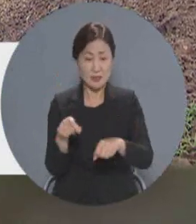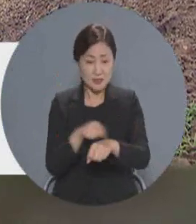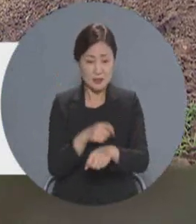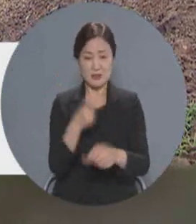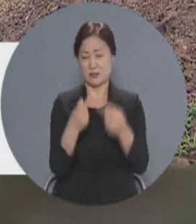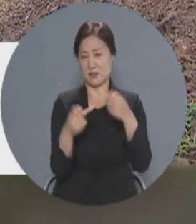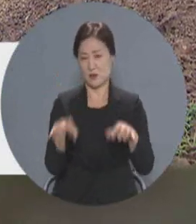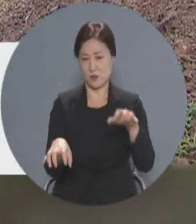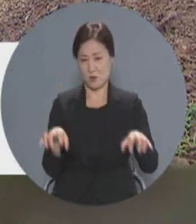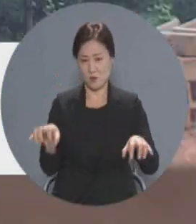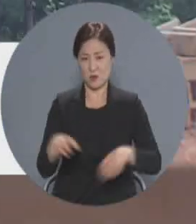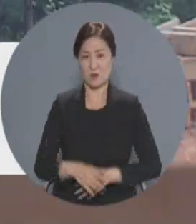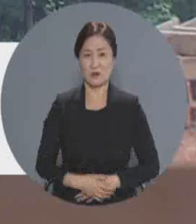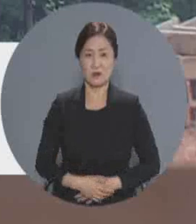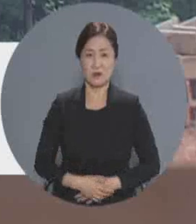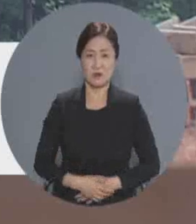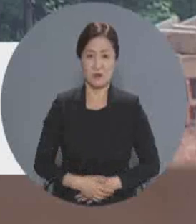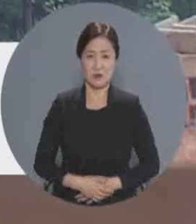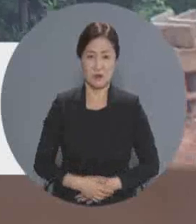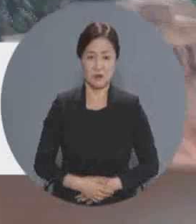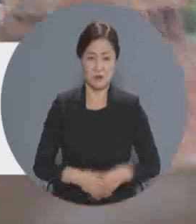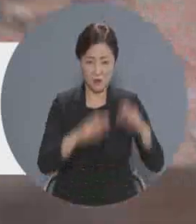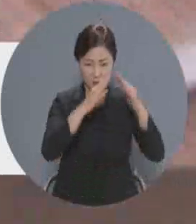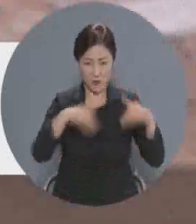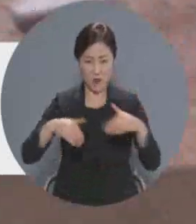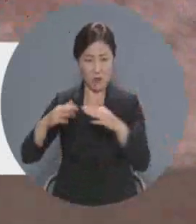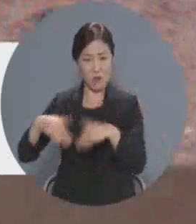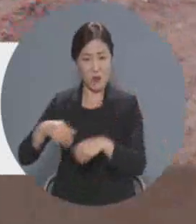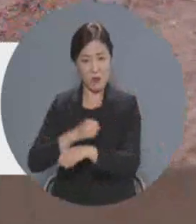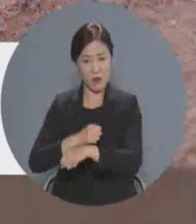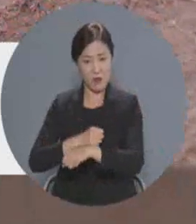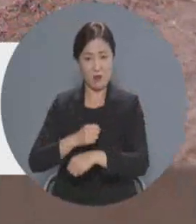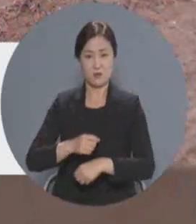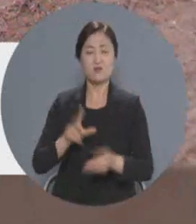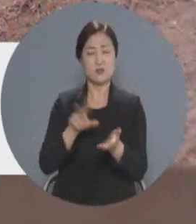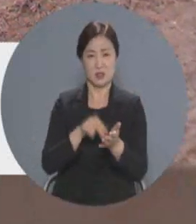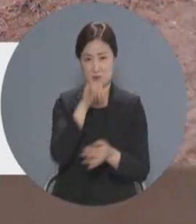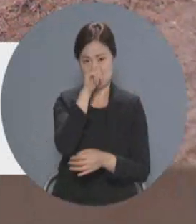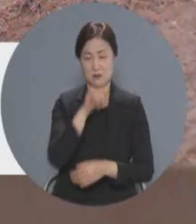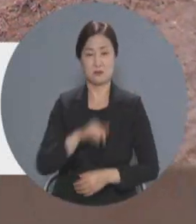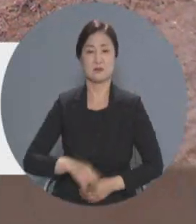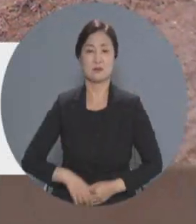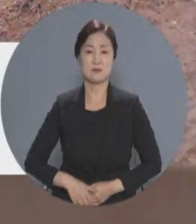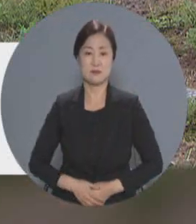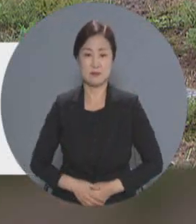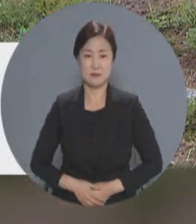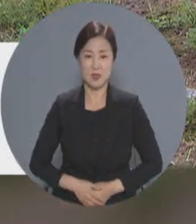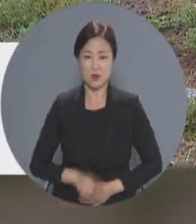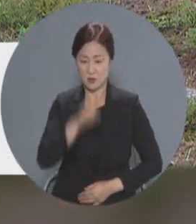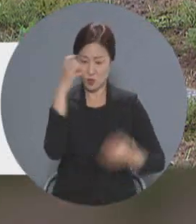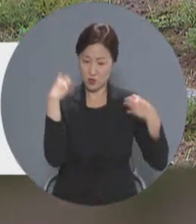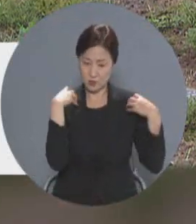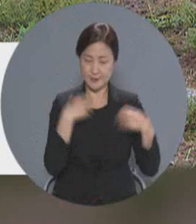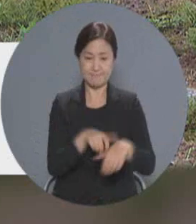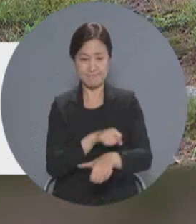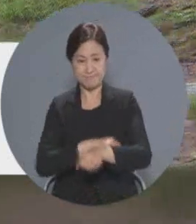임야 부분, 특히 이제 또 산지 같은 경우를 훼손해가지고 했다는 게 문제가 있죠. 그 하는 경우는요.